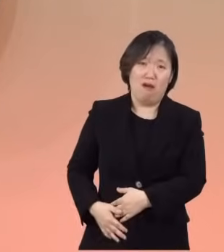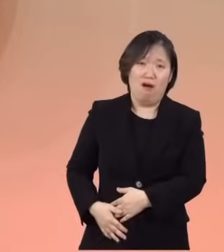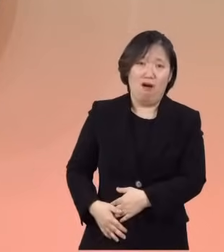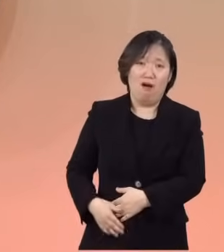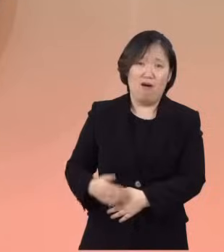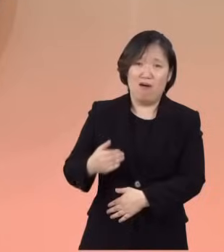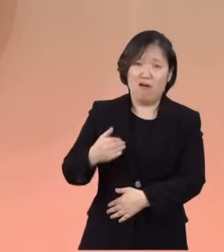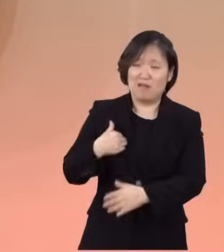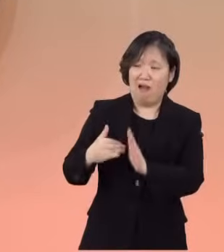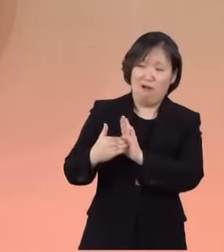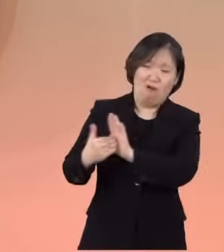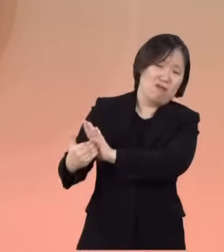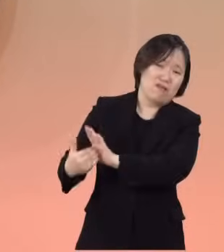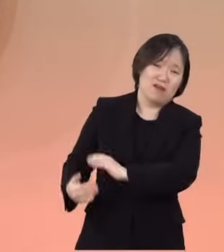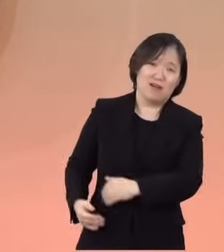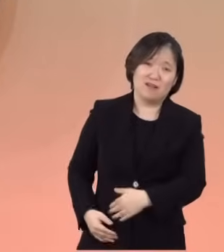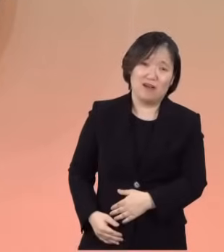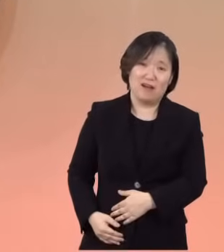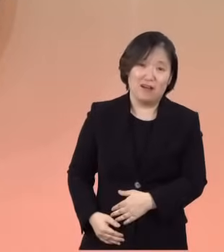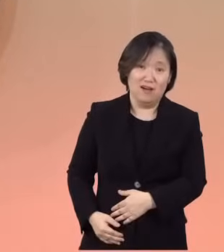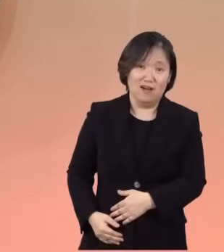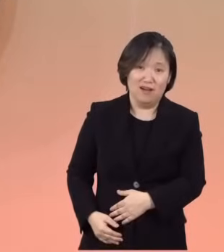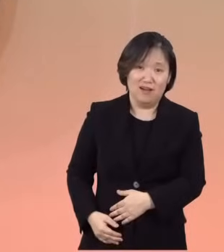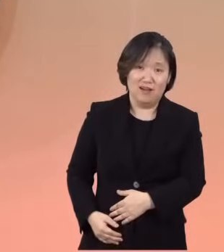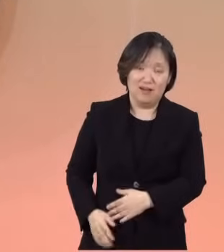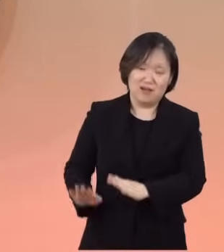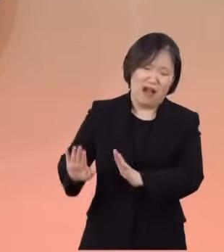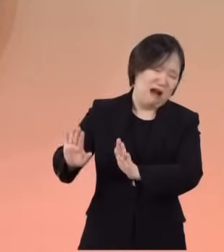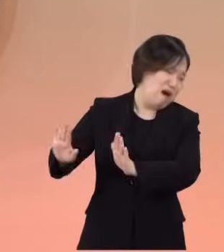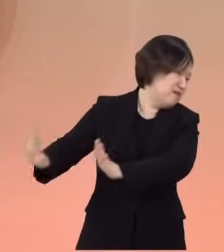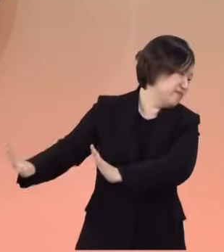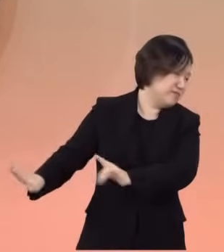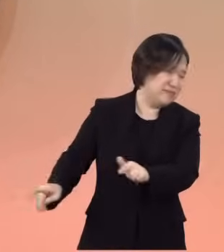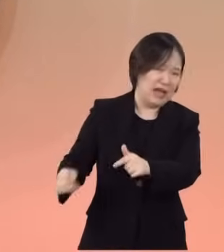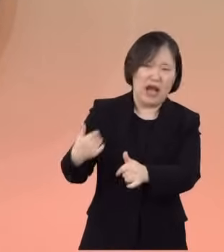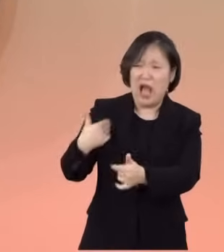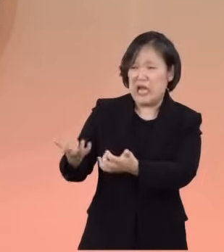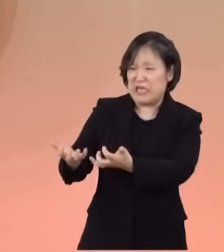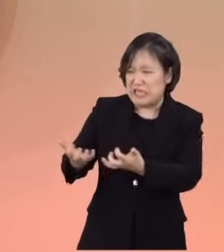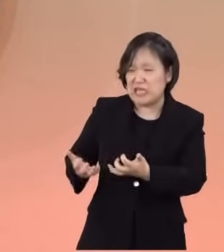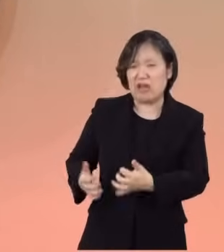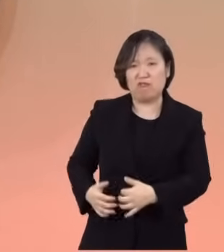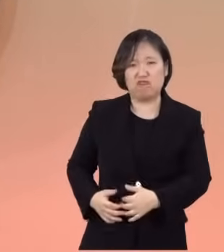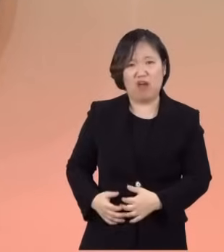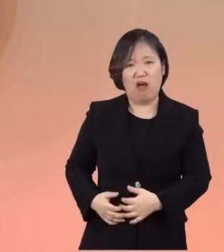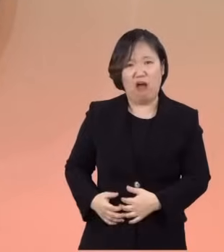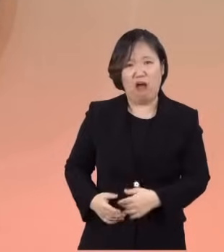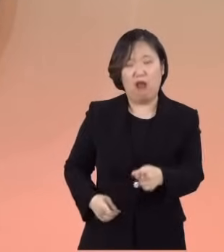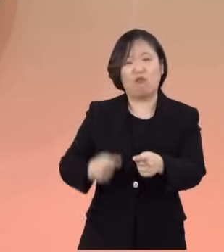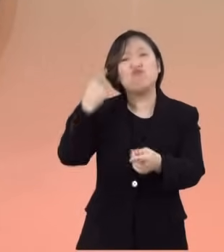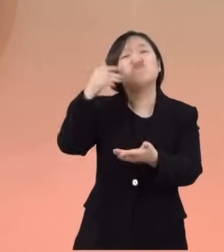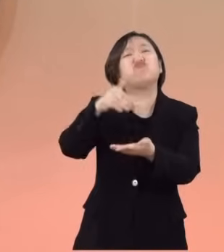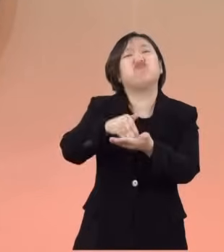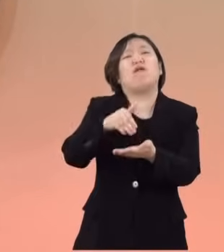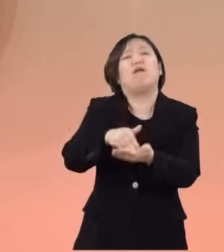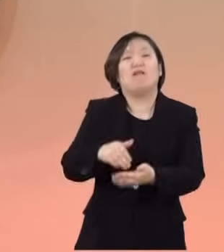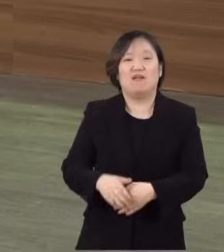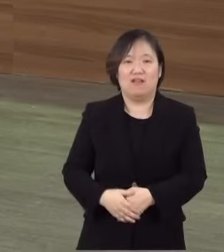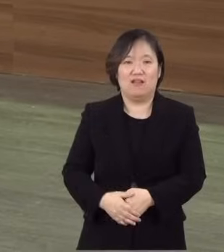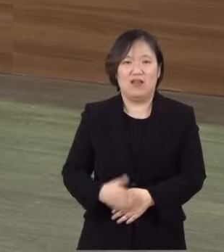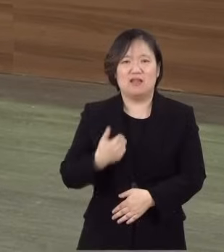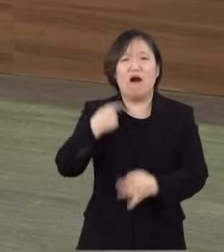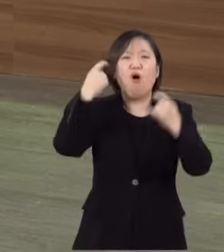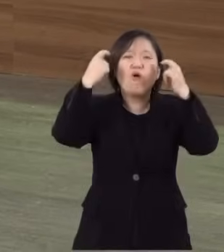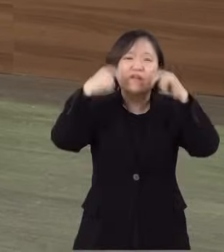했는데 내가 아주 냉혹하게 냉정하게 인색한 마음으로 내가 거절을 해버렸구나